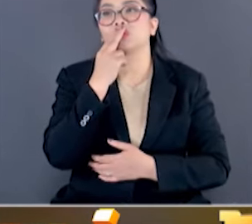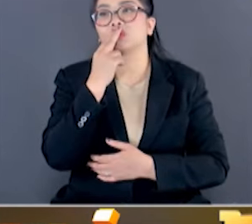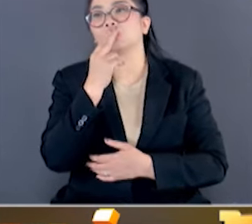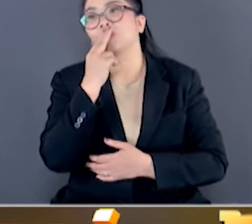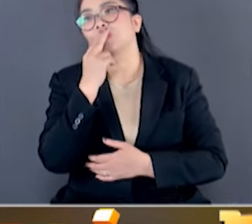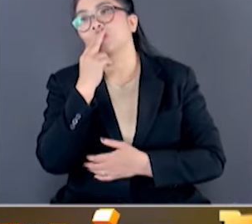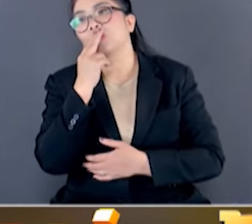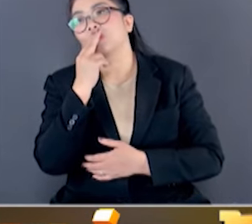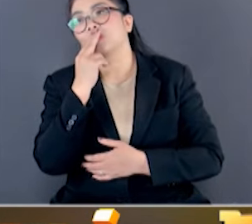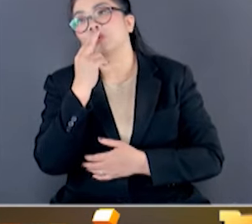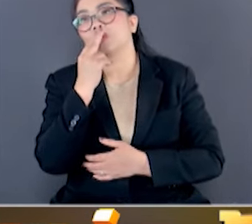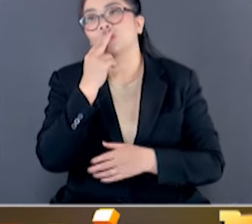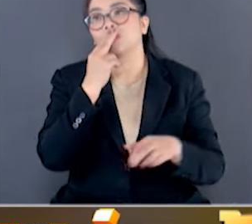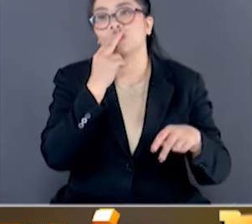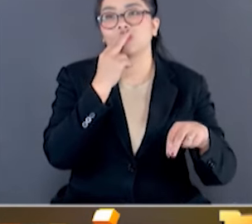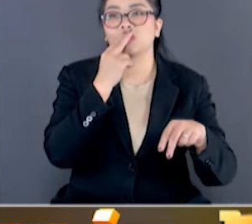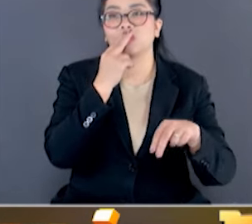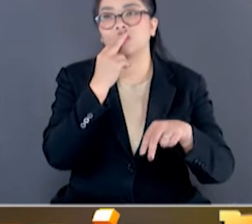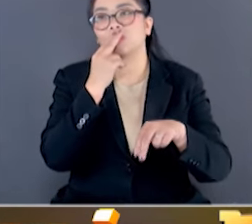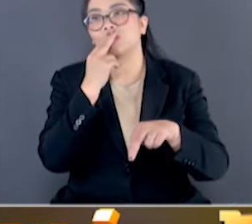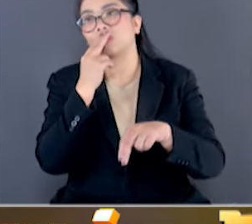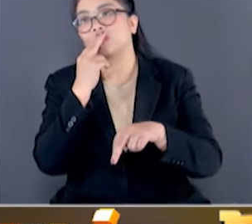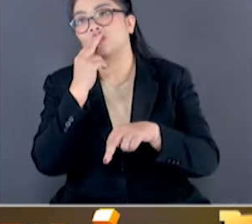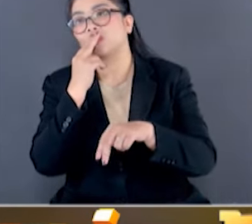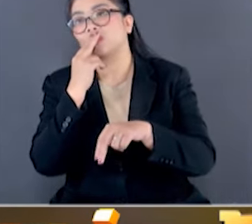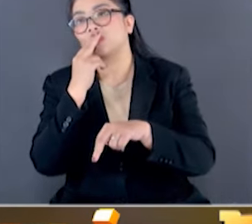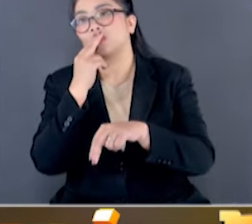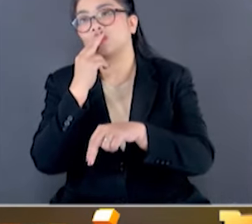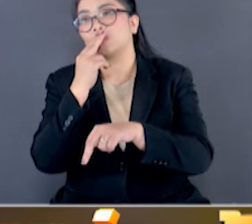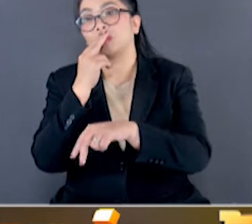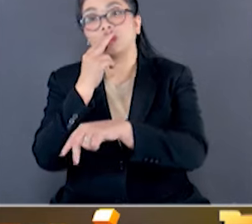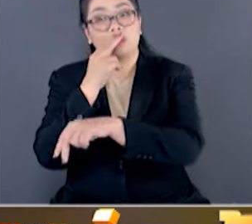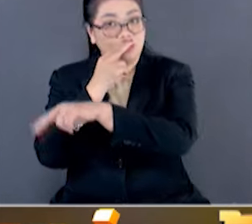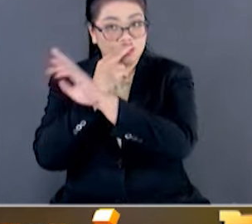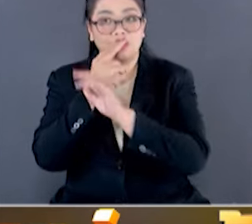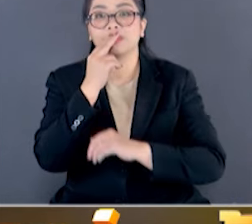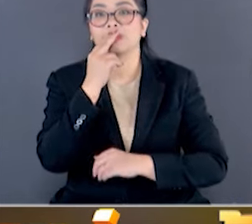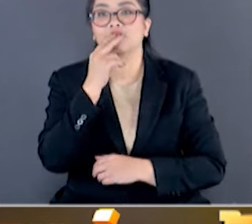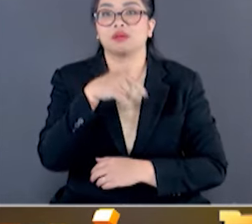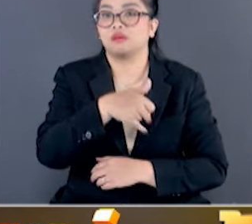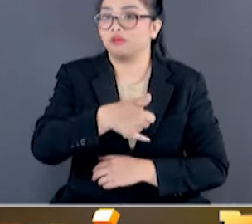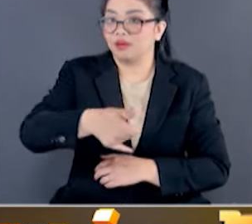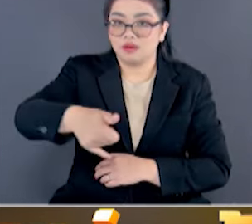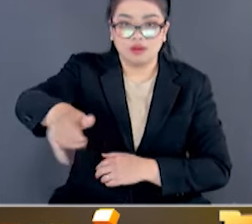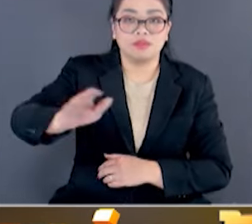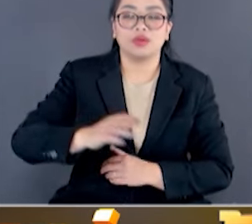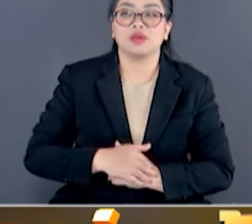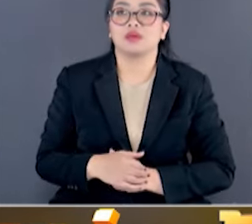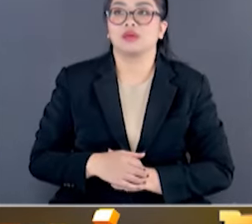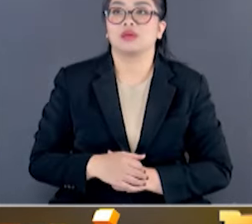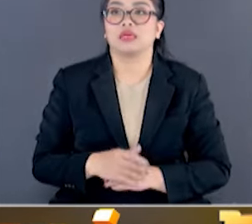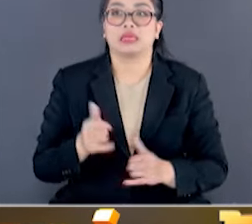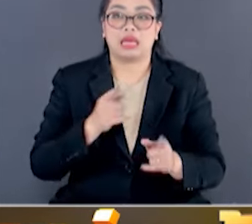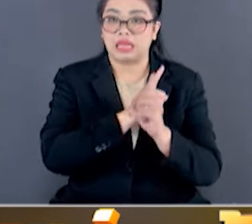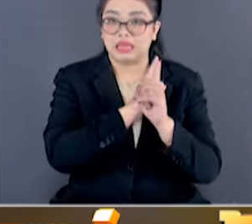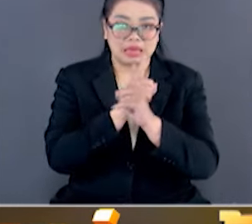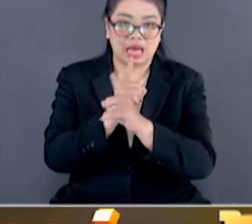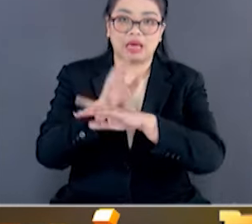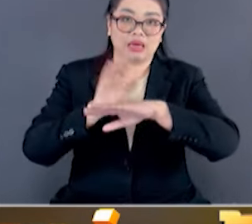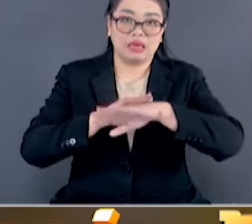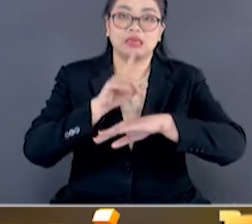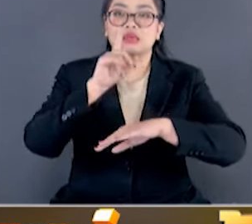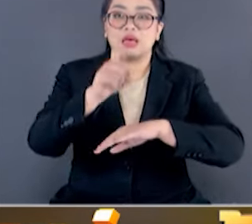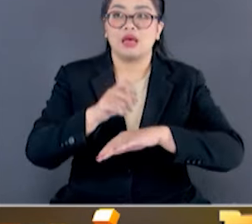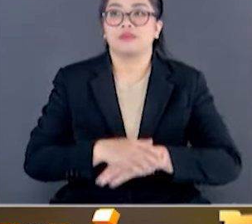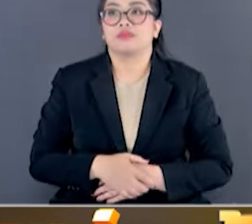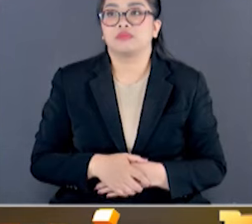เดินอ่ะจะพักนึงเดินสูบไปเรื่อยๆแล้วเดินออกจากร้านไปเลยอ่ะพนักงานนี่ตามไปเลยนะฮะ